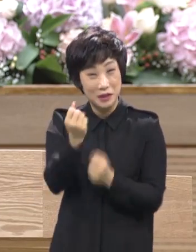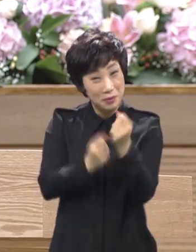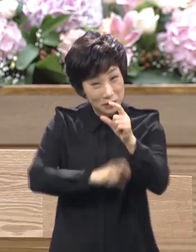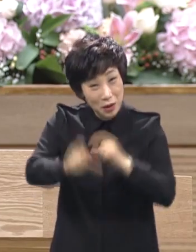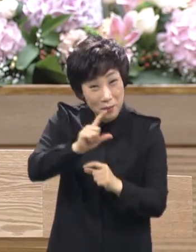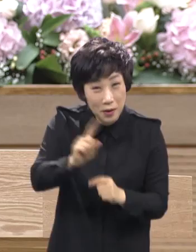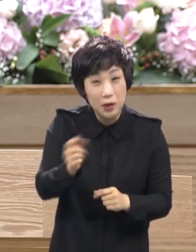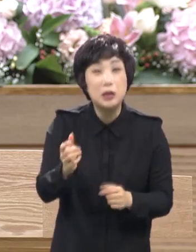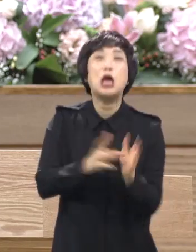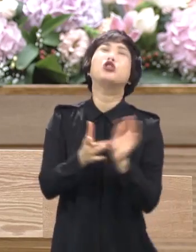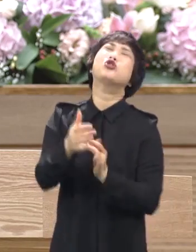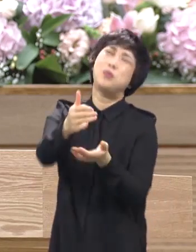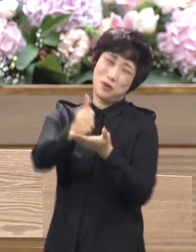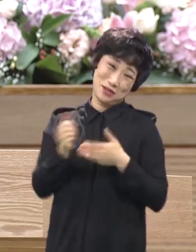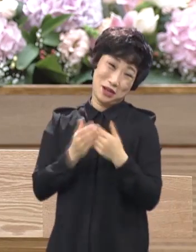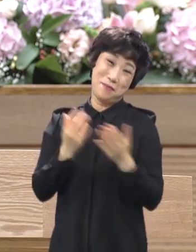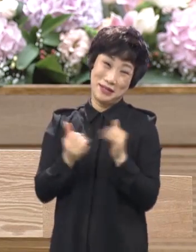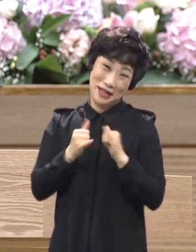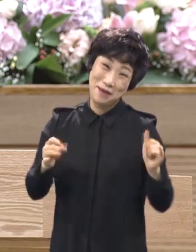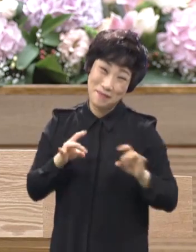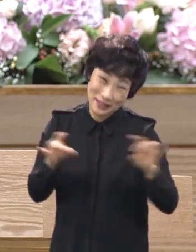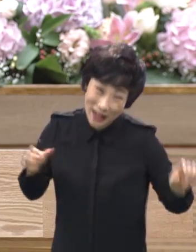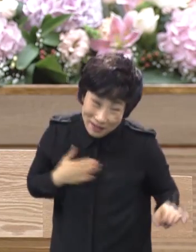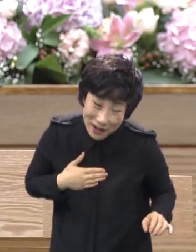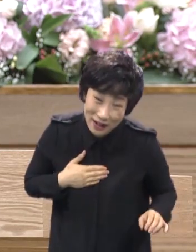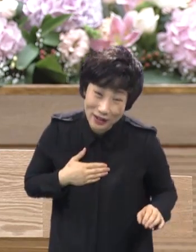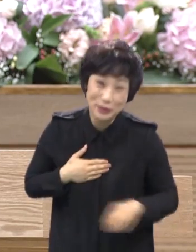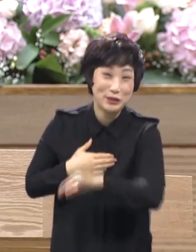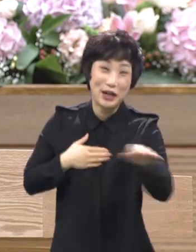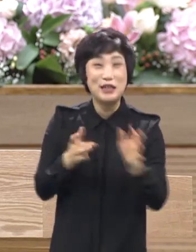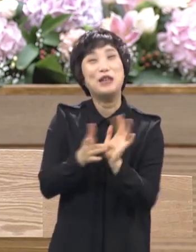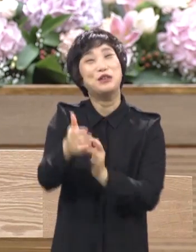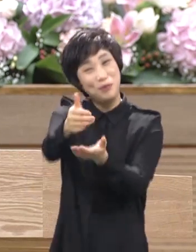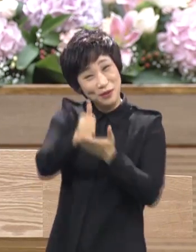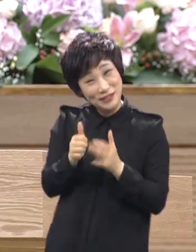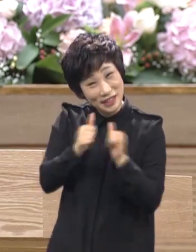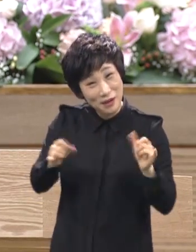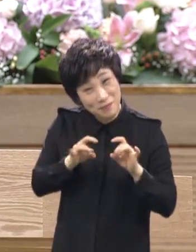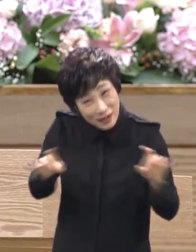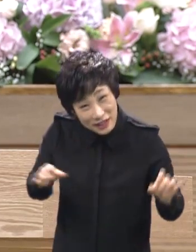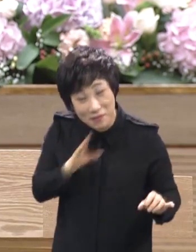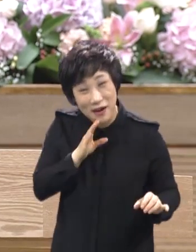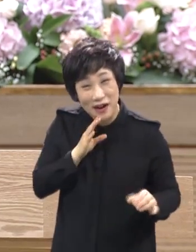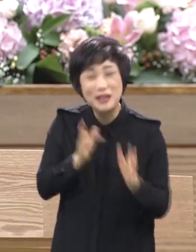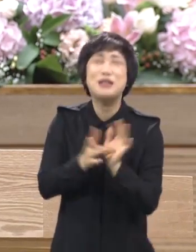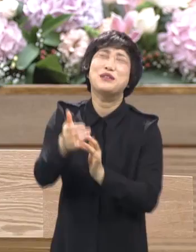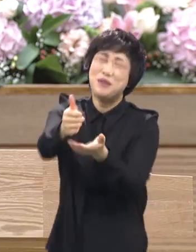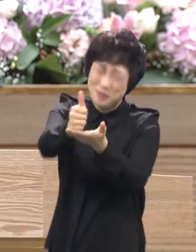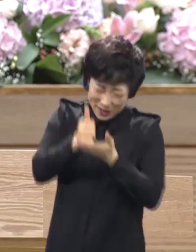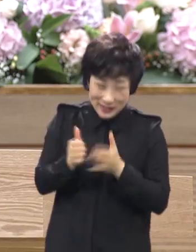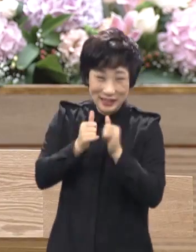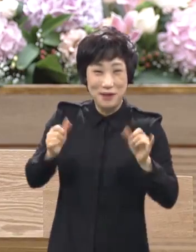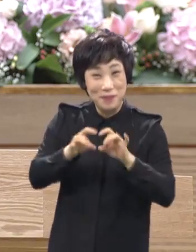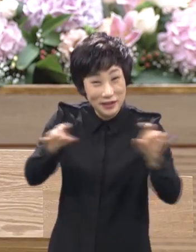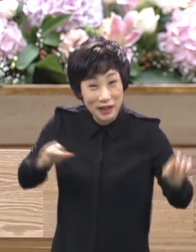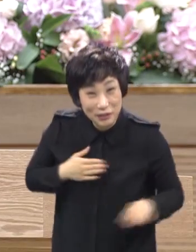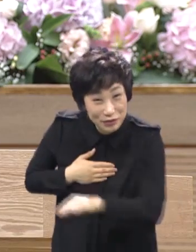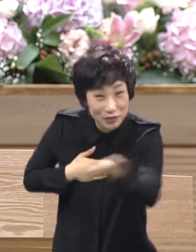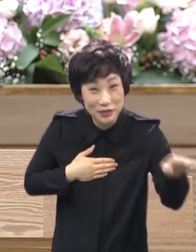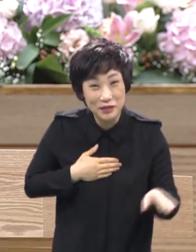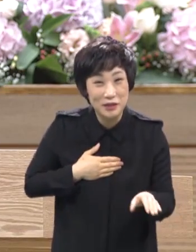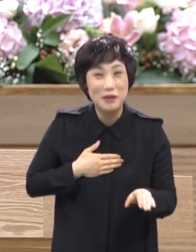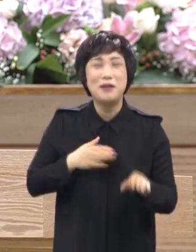저를 갖는 자마다, 소유하는 자마다, 모시는 자마다